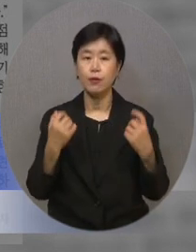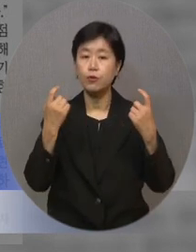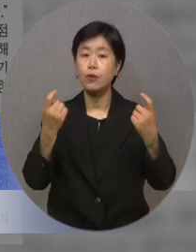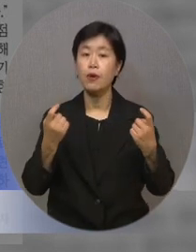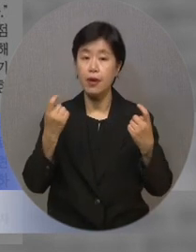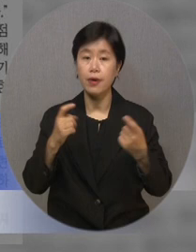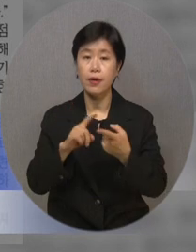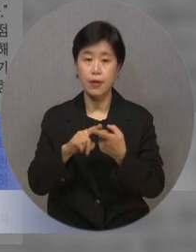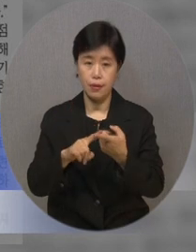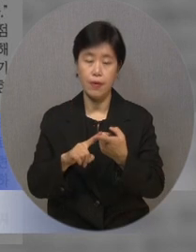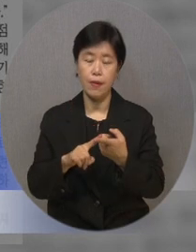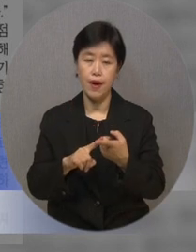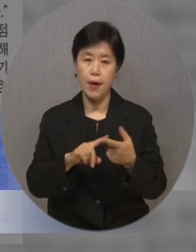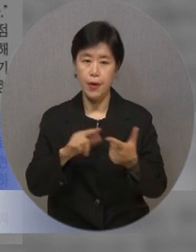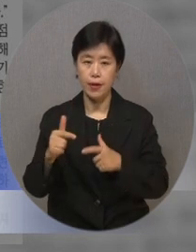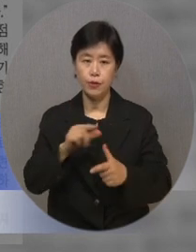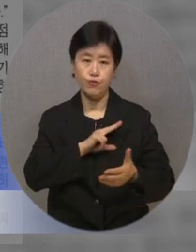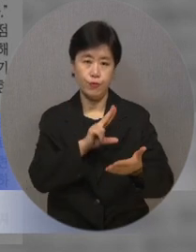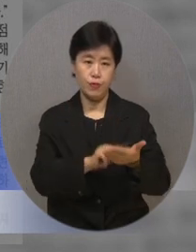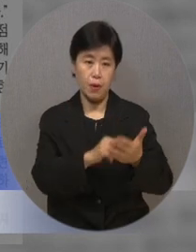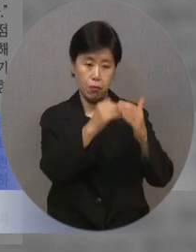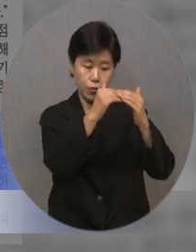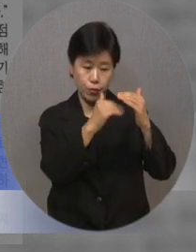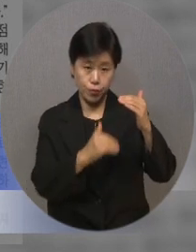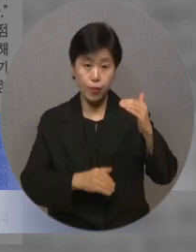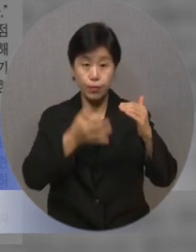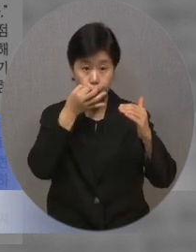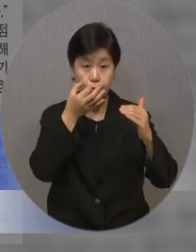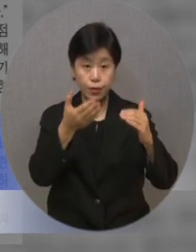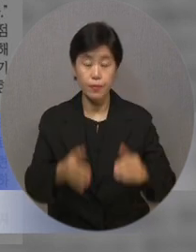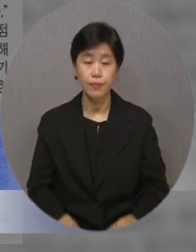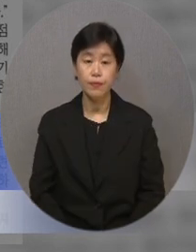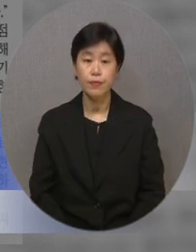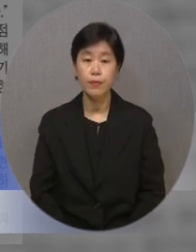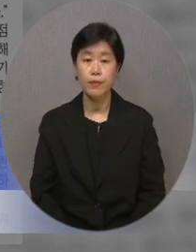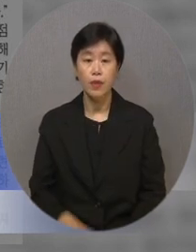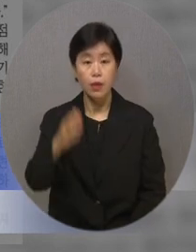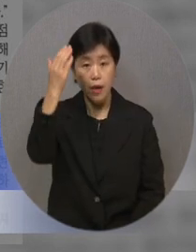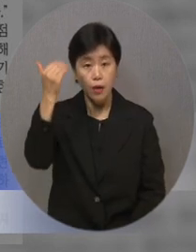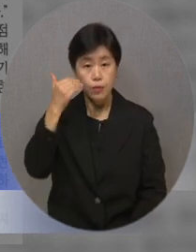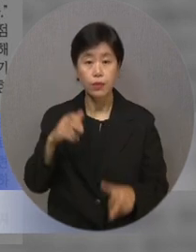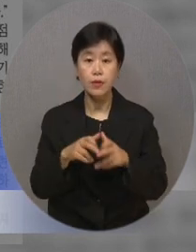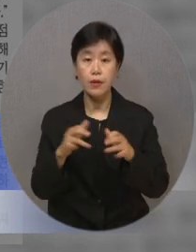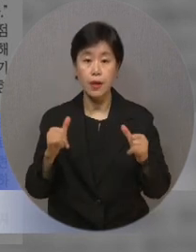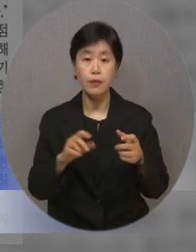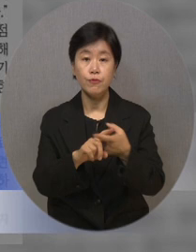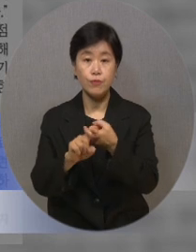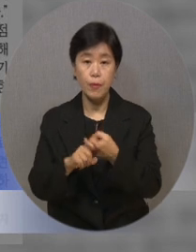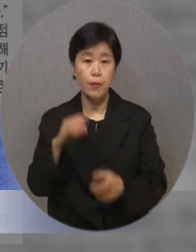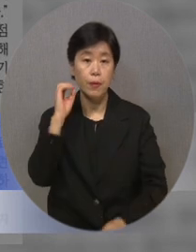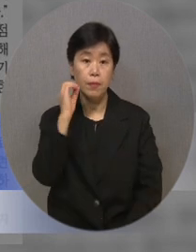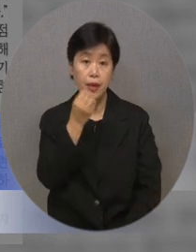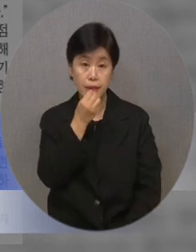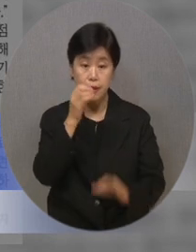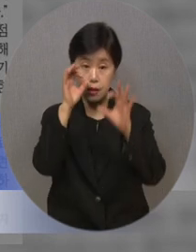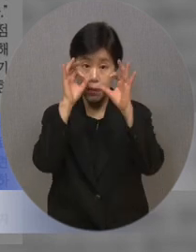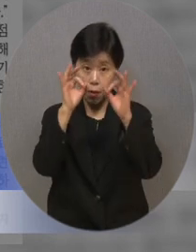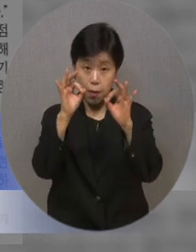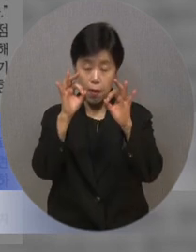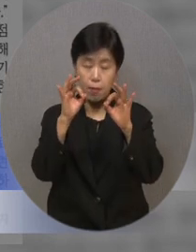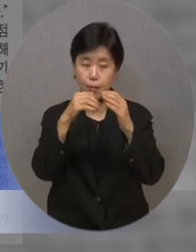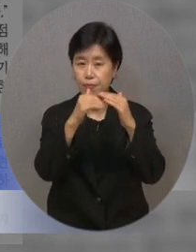분류해이 사례를 설명하고 있습니다 입니다 한편 리포트는 한국장총 홈페이지에서 열람